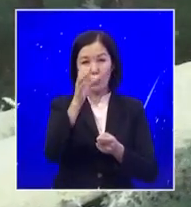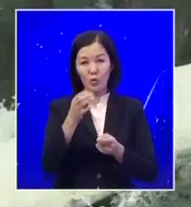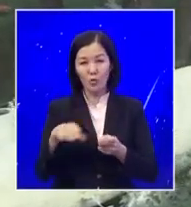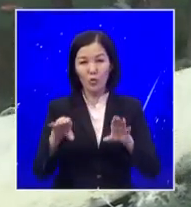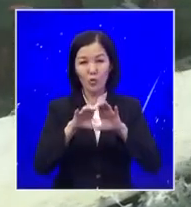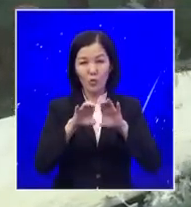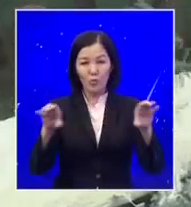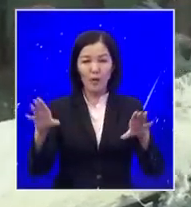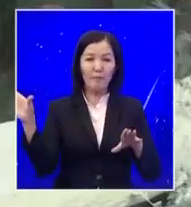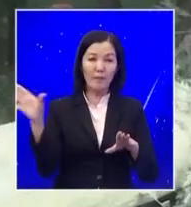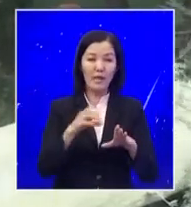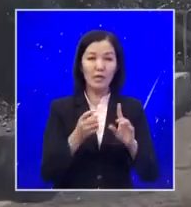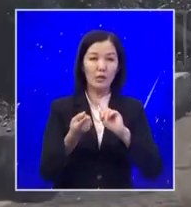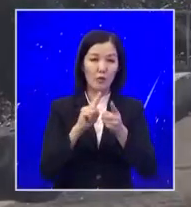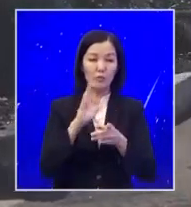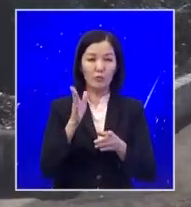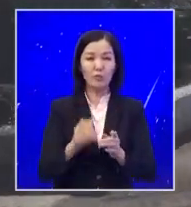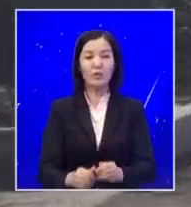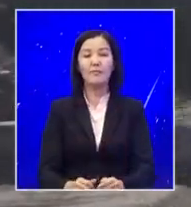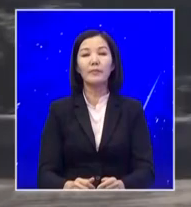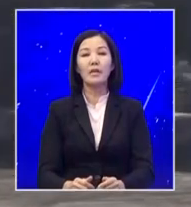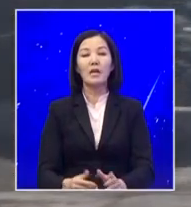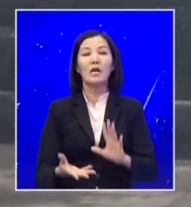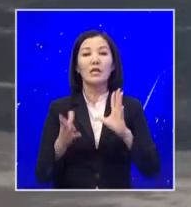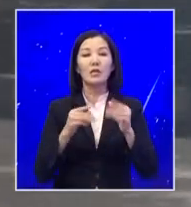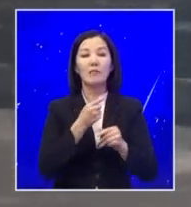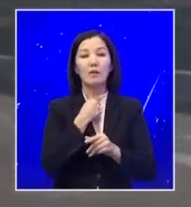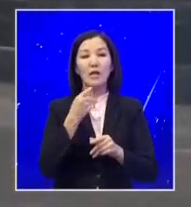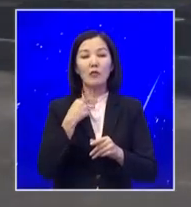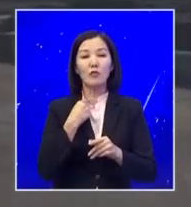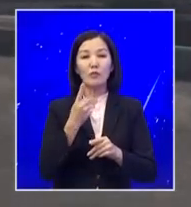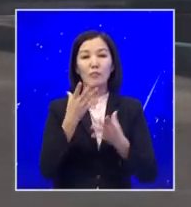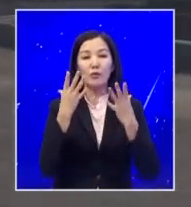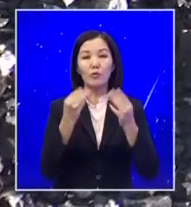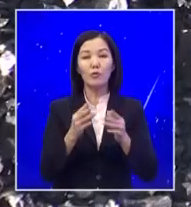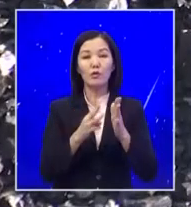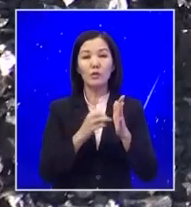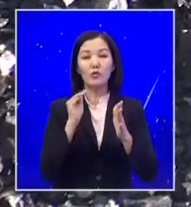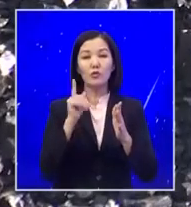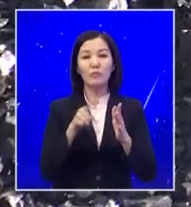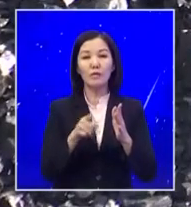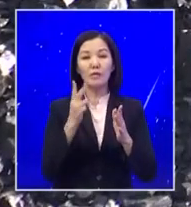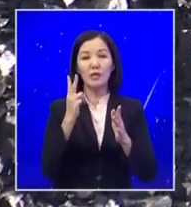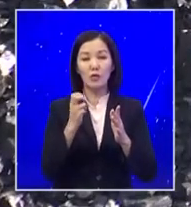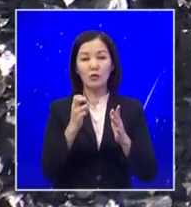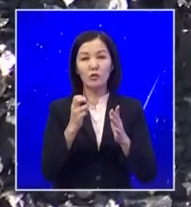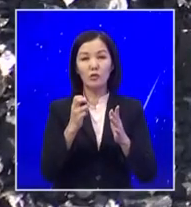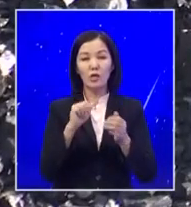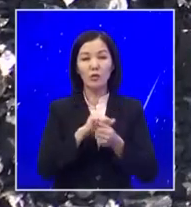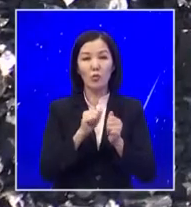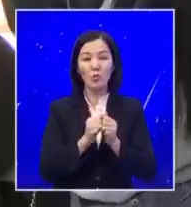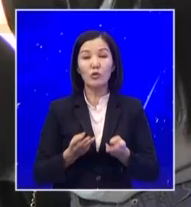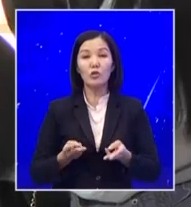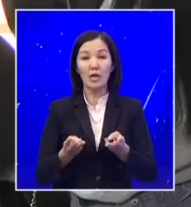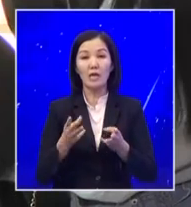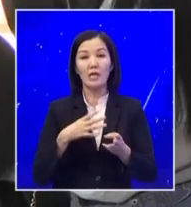10-15 тоннадай труба ауыстырып отырмыз. Жалпы Талдықорғанда қыстың күні тәулігіне 800-бен 1200 тонна аралығында отын жағылады.